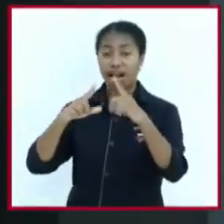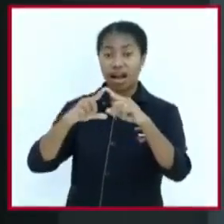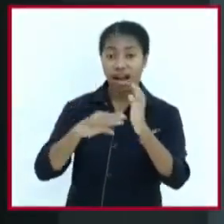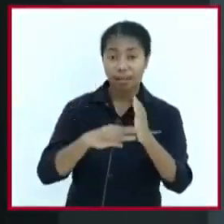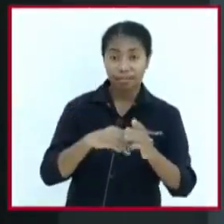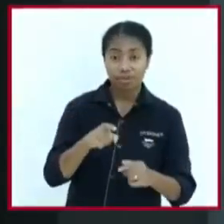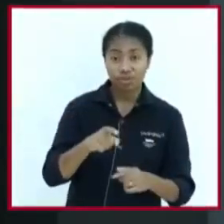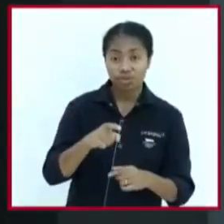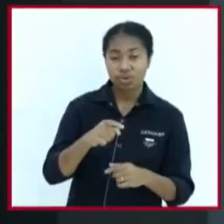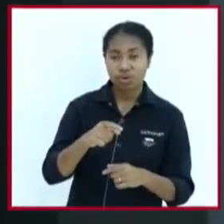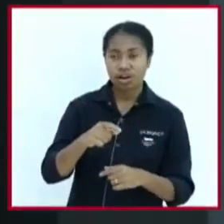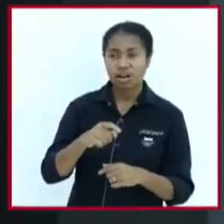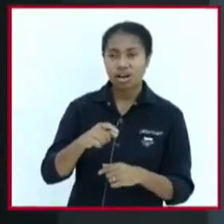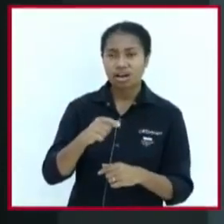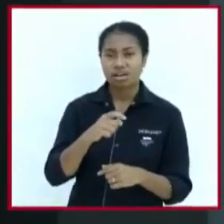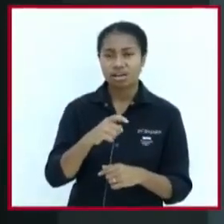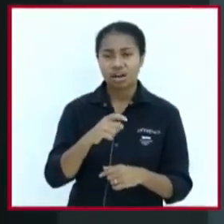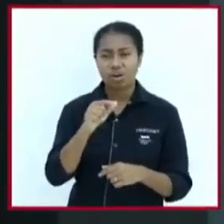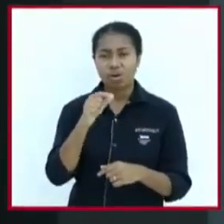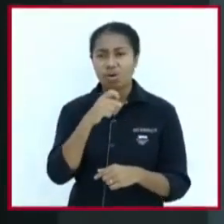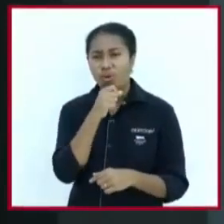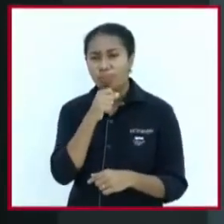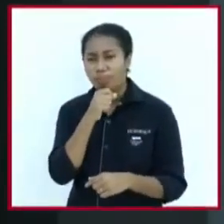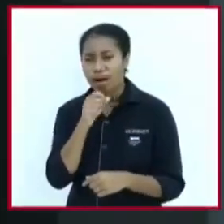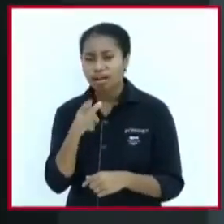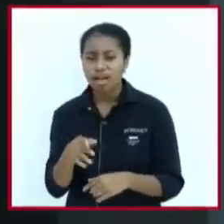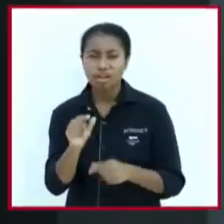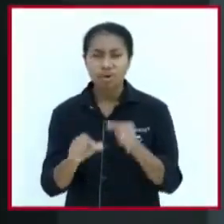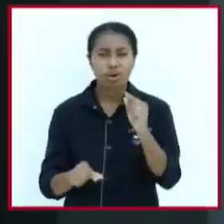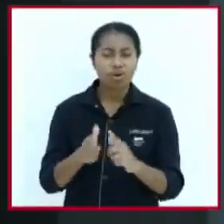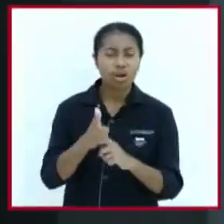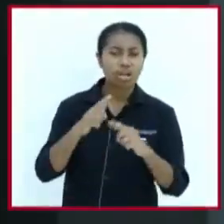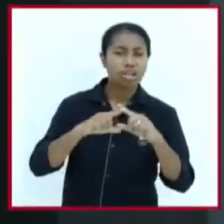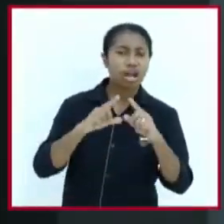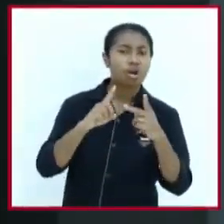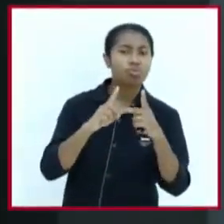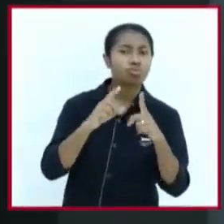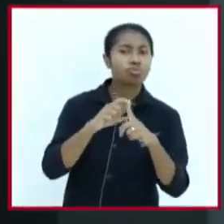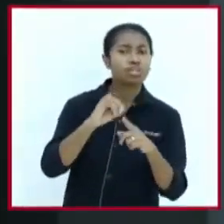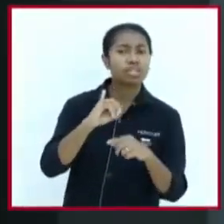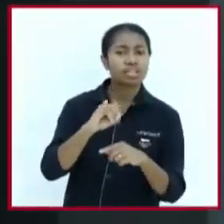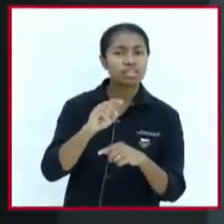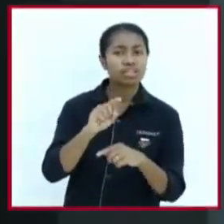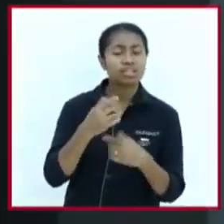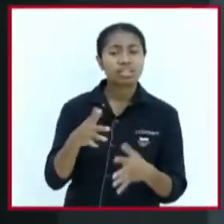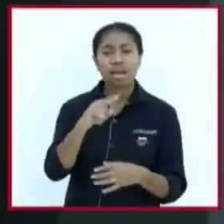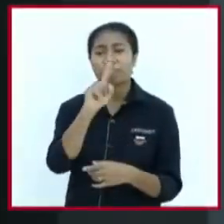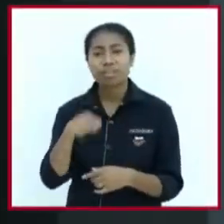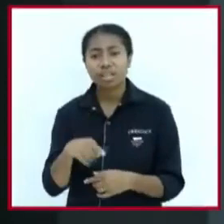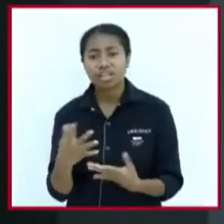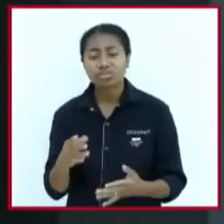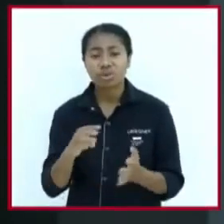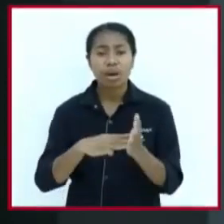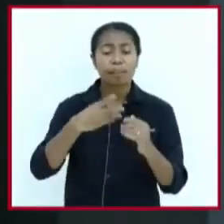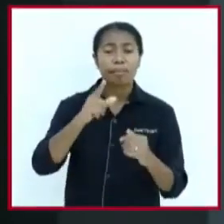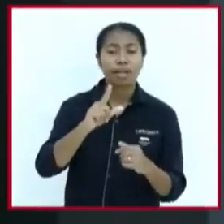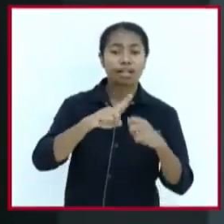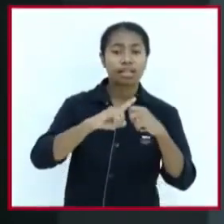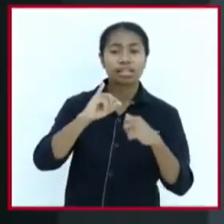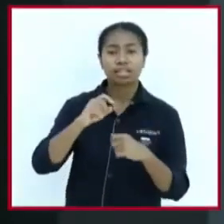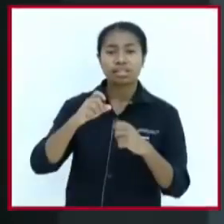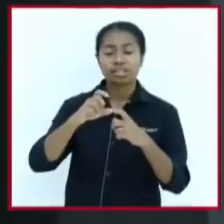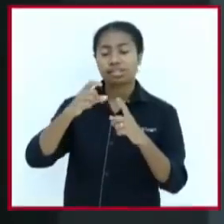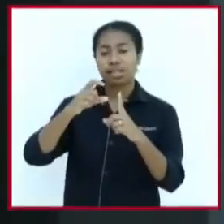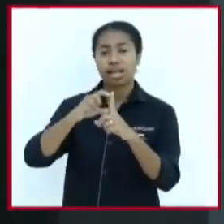itu anggap melkisedek Imam pertanyaannya melkisedek tu apa keturunan lebih